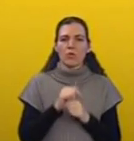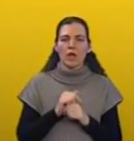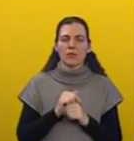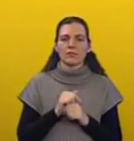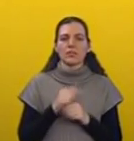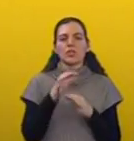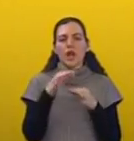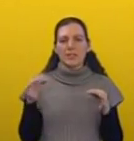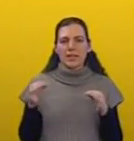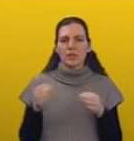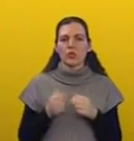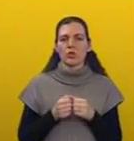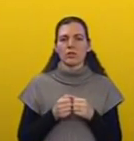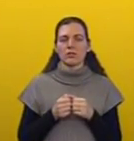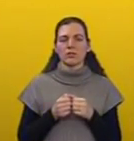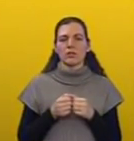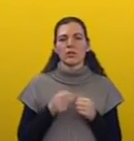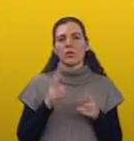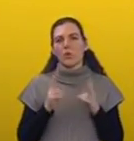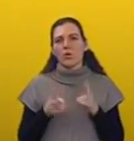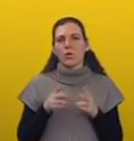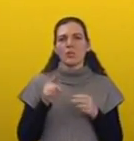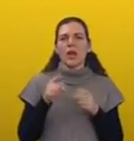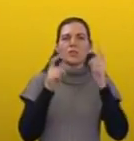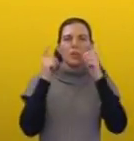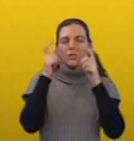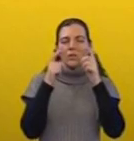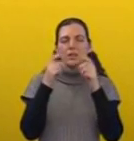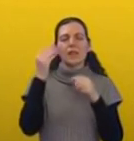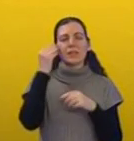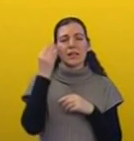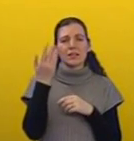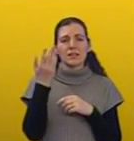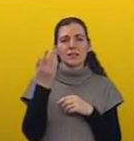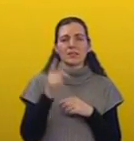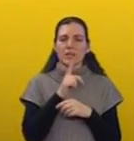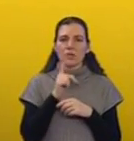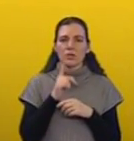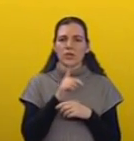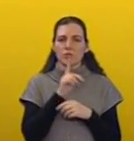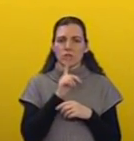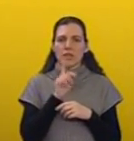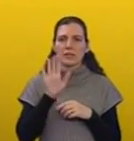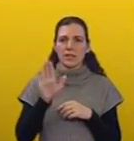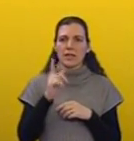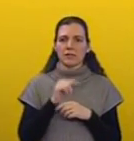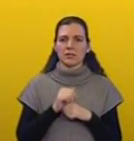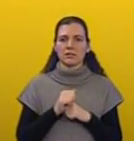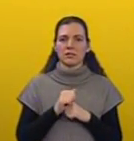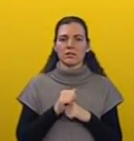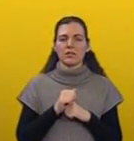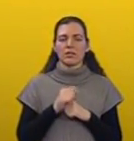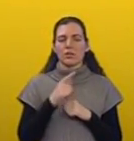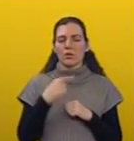adnak. Ferenc pápa úgy véli, hogy Jézust látjuk feltámadni meggyilkolt nővéreinkben és fivéreinkben,